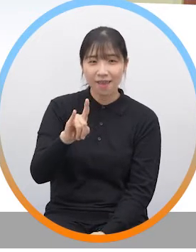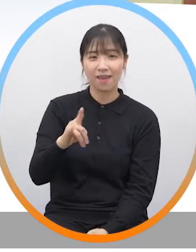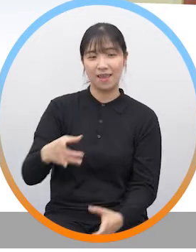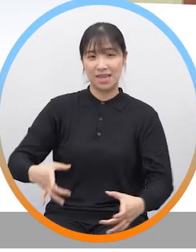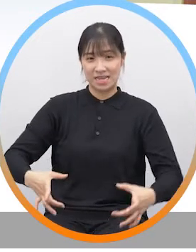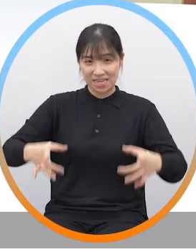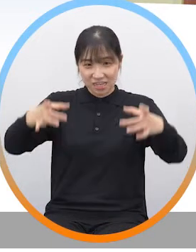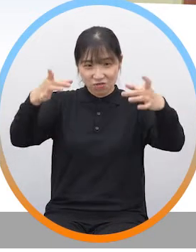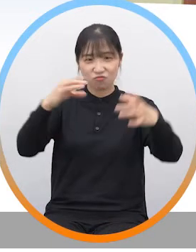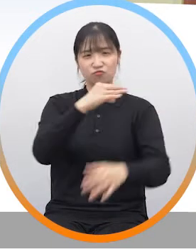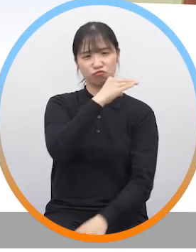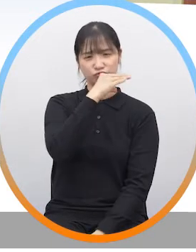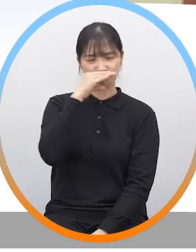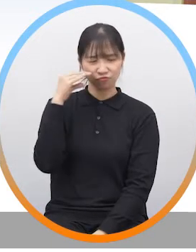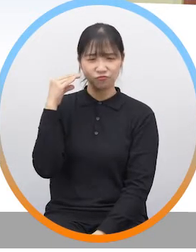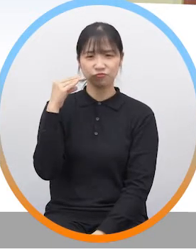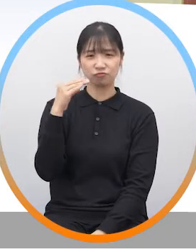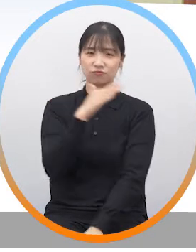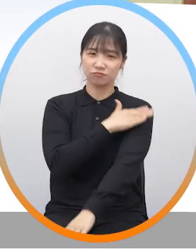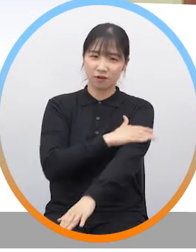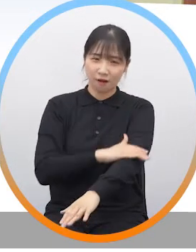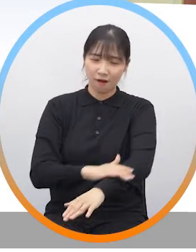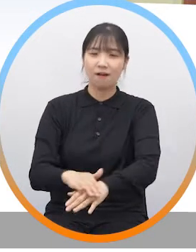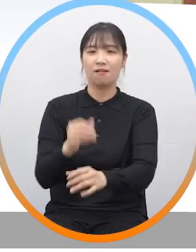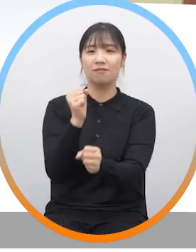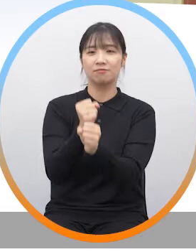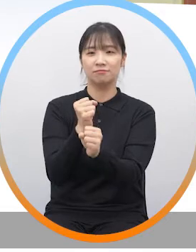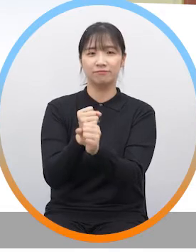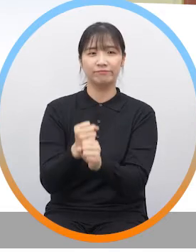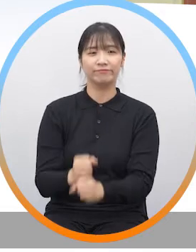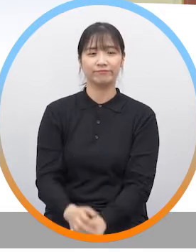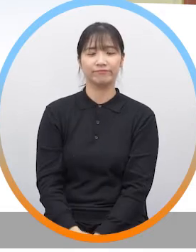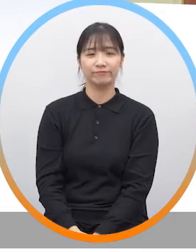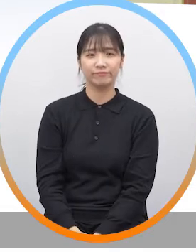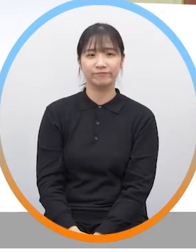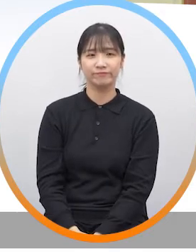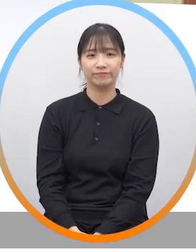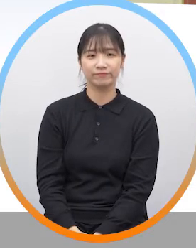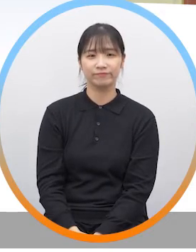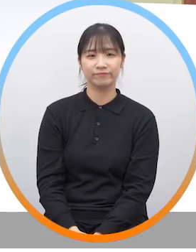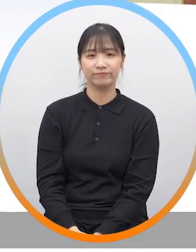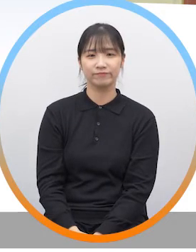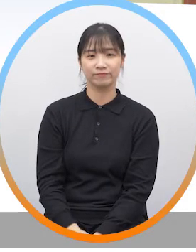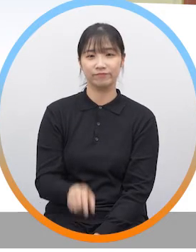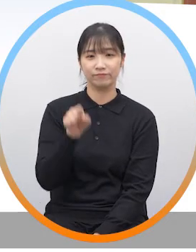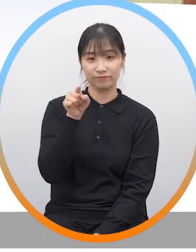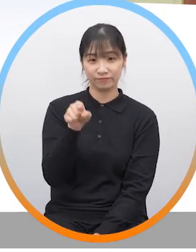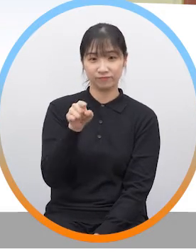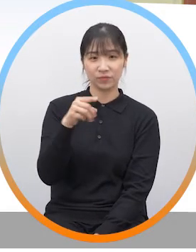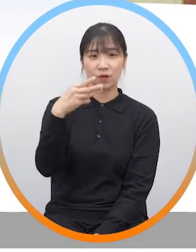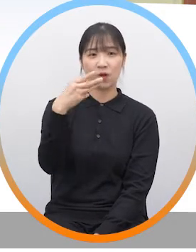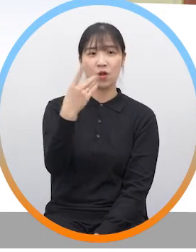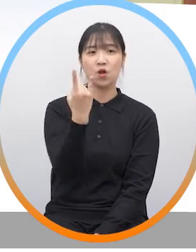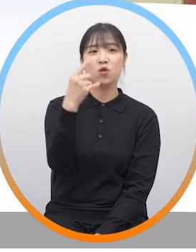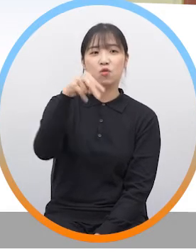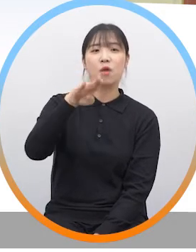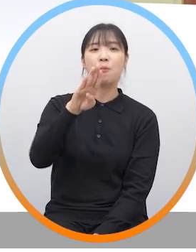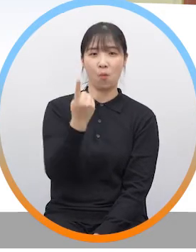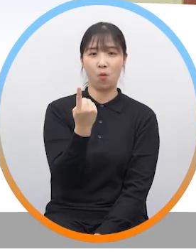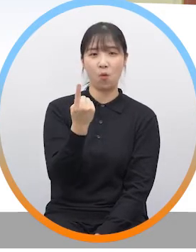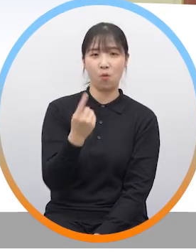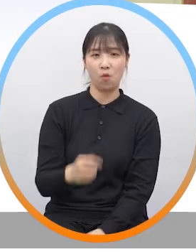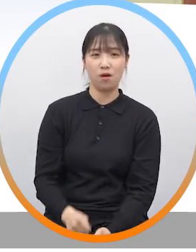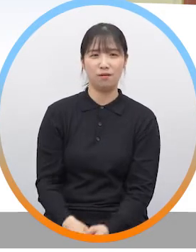이게 얼마나 참 그 정갈하게 잘 돼 있습니다. 자, 여기는 이제 태포인데